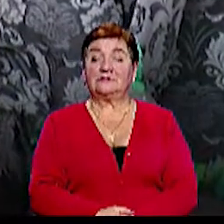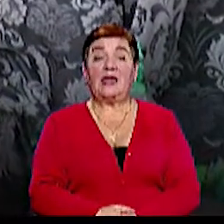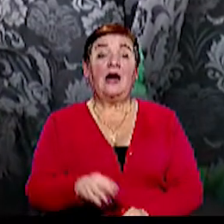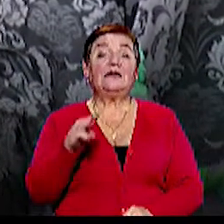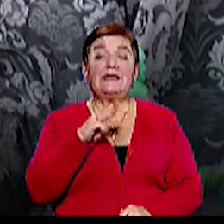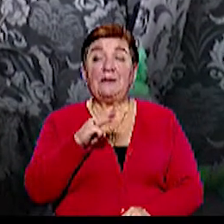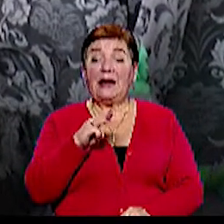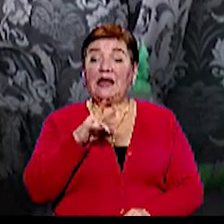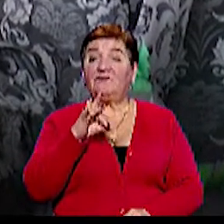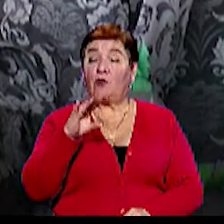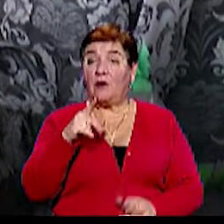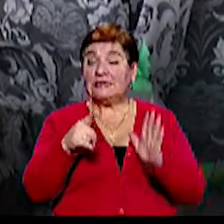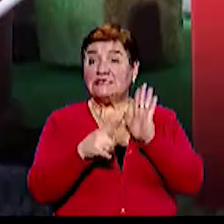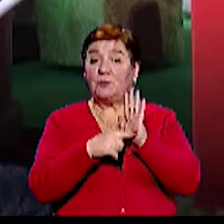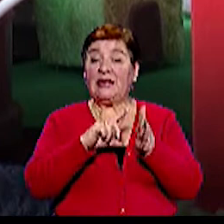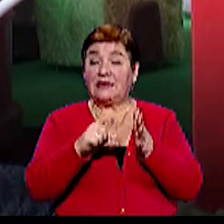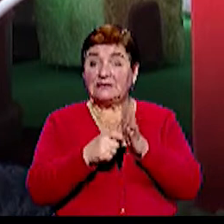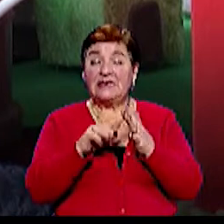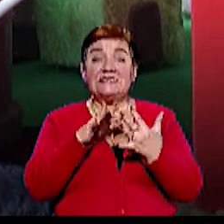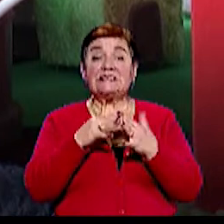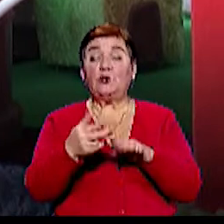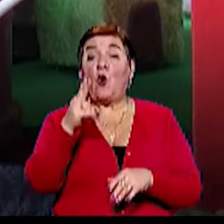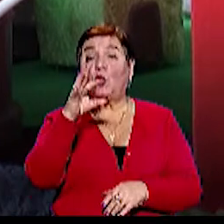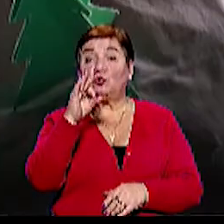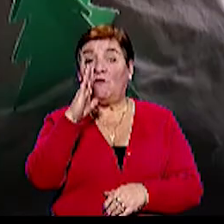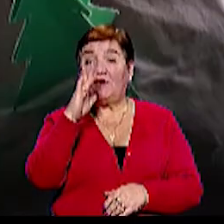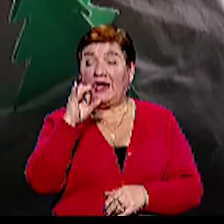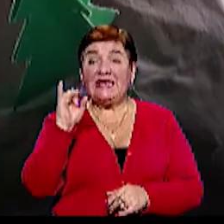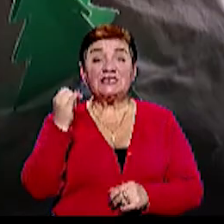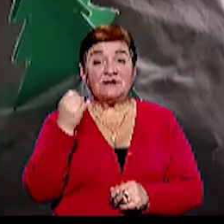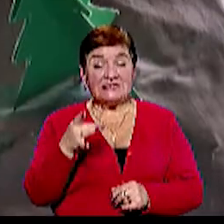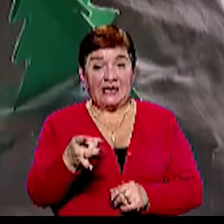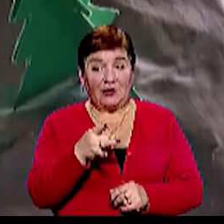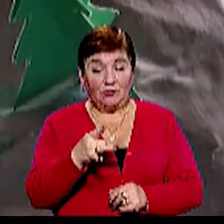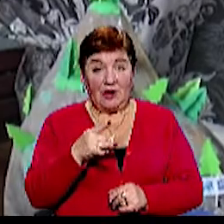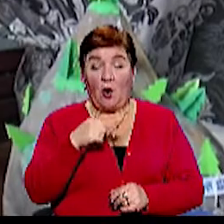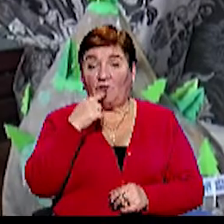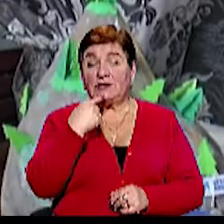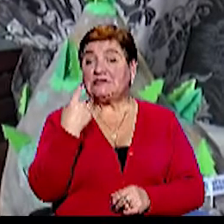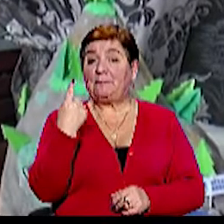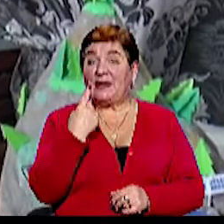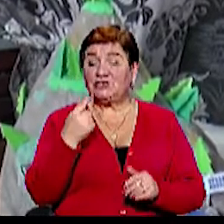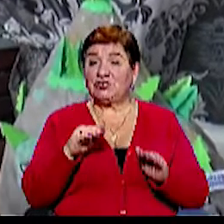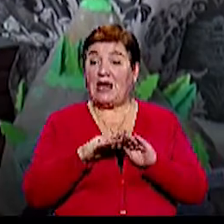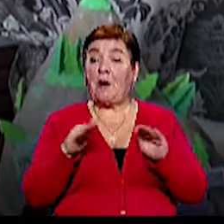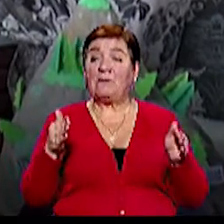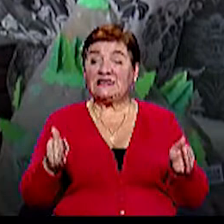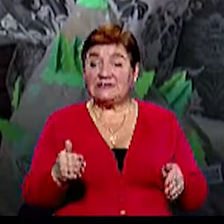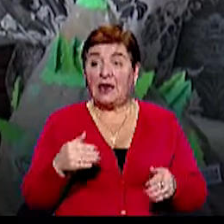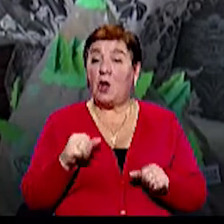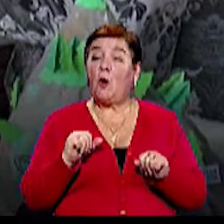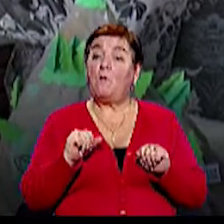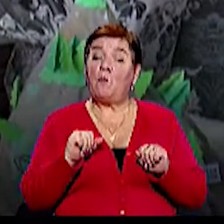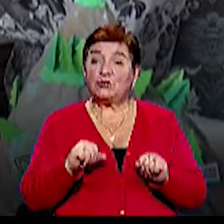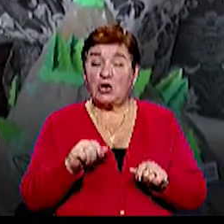Тамара Левко вчиться в 7-му класі, живе в селі Довге на Іршавщині, розповідає про свій перший пристрій. Цей пристрій називається Water Well